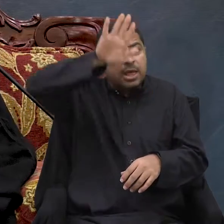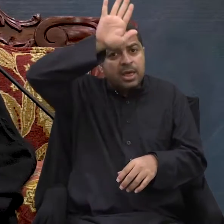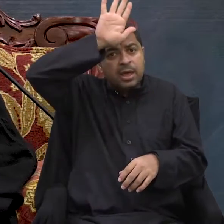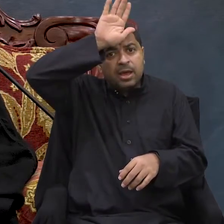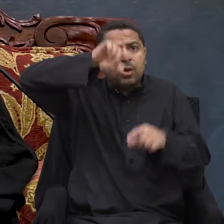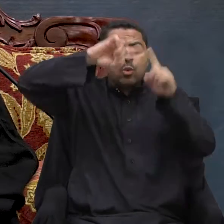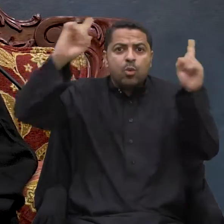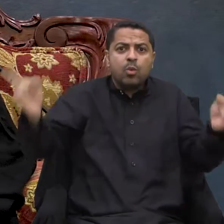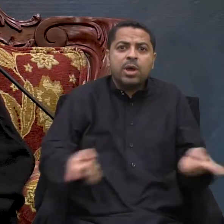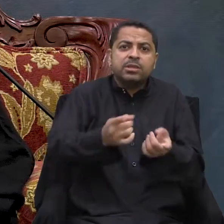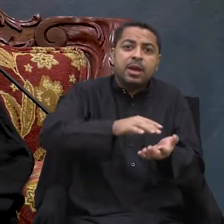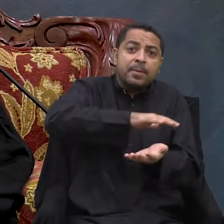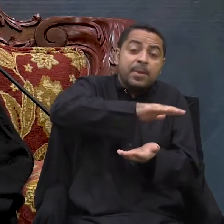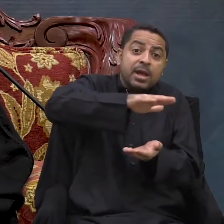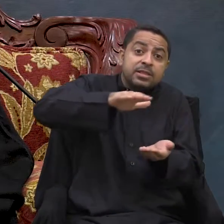على بعد